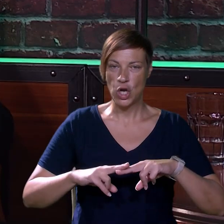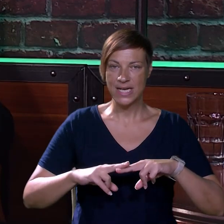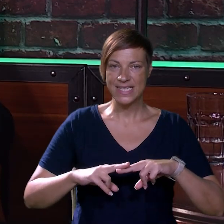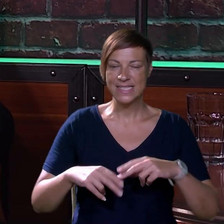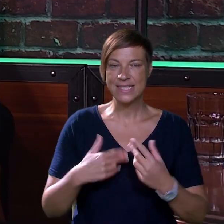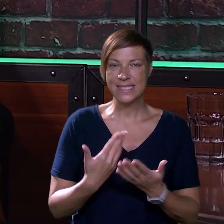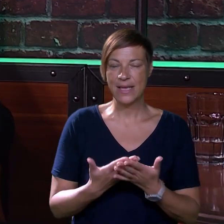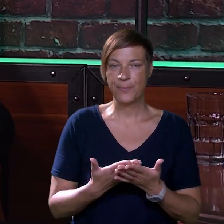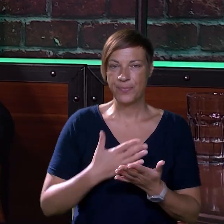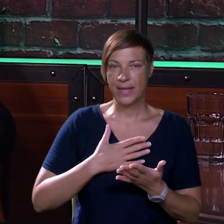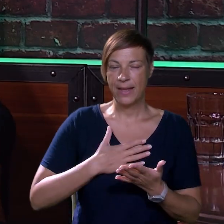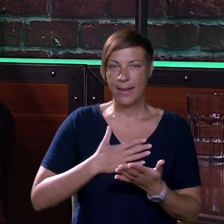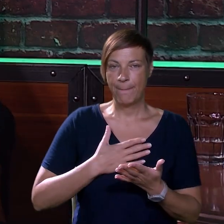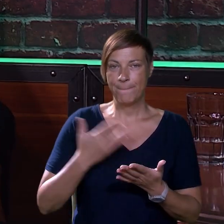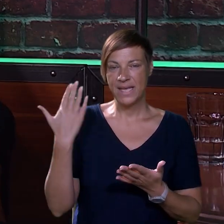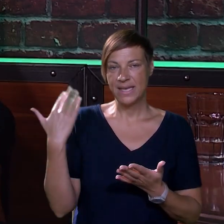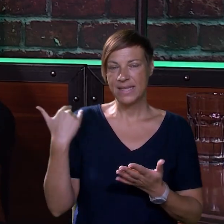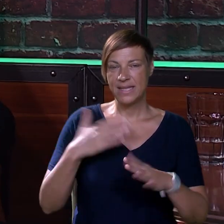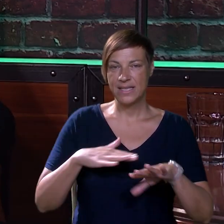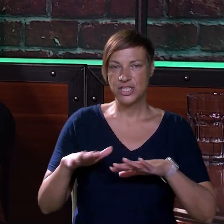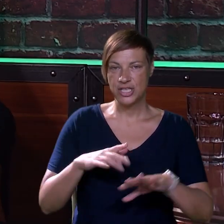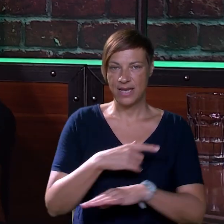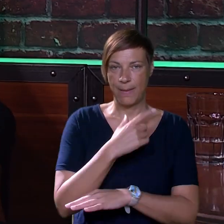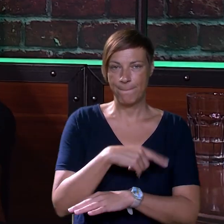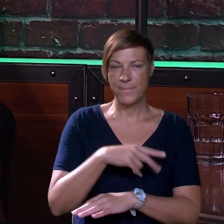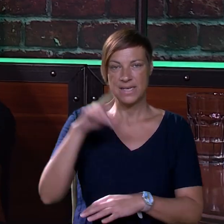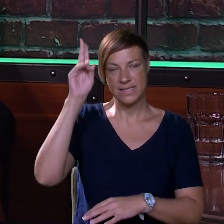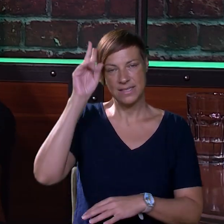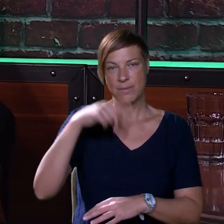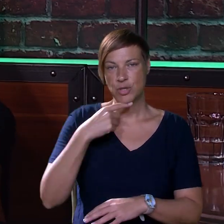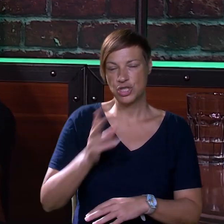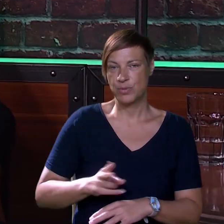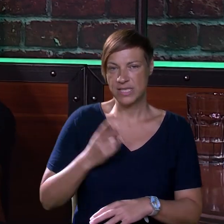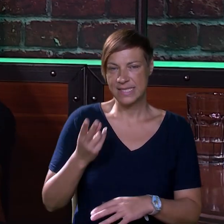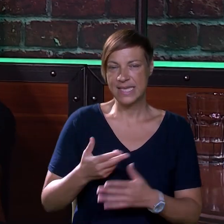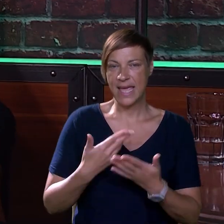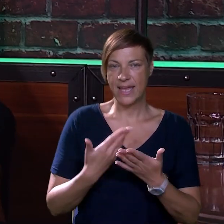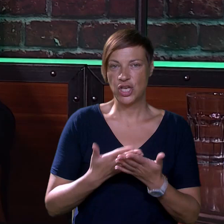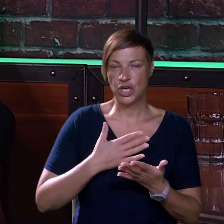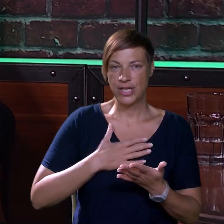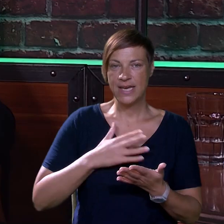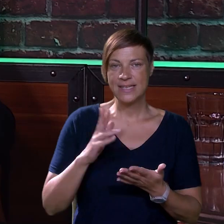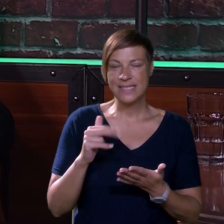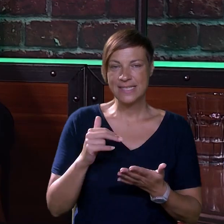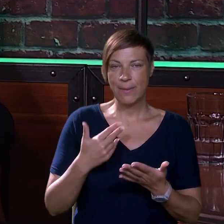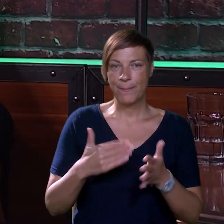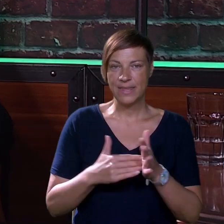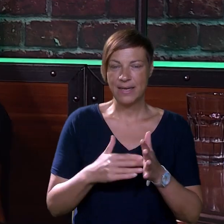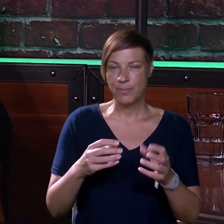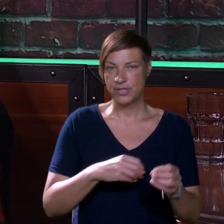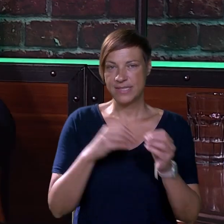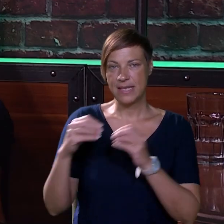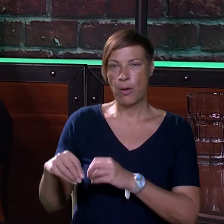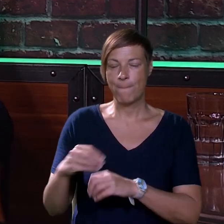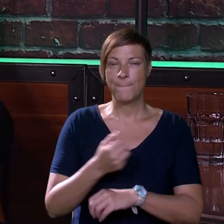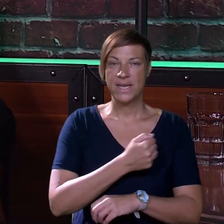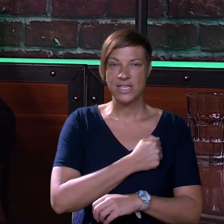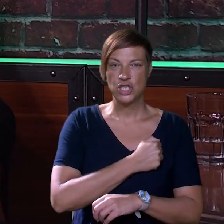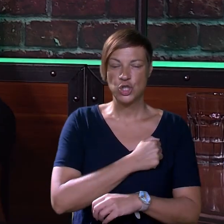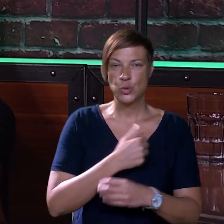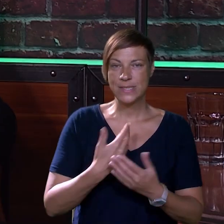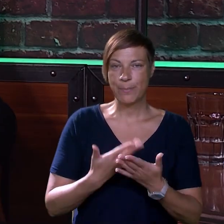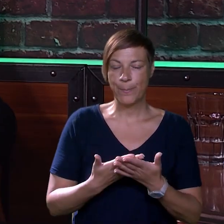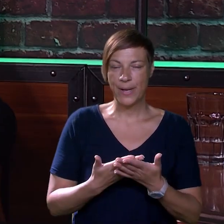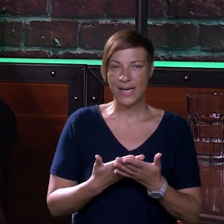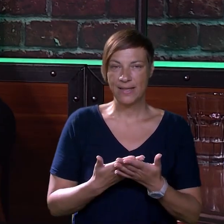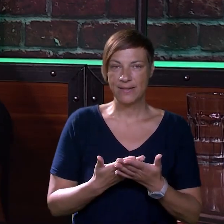ravnatelj bolnice, mene je tadašnji ministar, možemo reći, jako cijenio i Ja sam imao, trebao sam preći u KBC Split, malo to ko ljudi